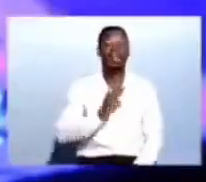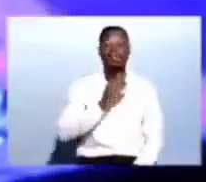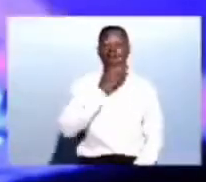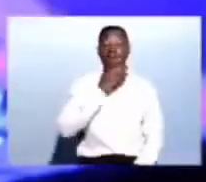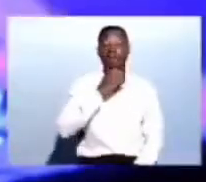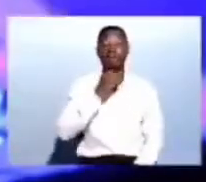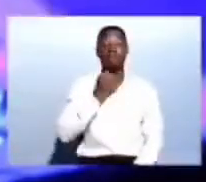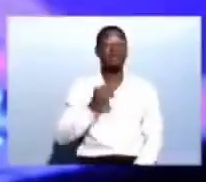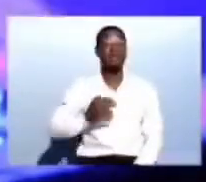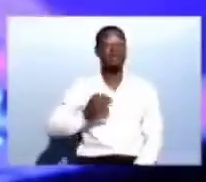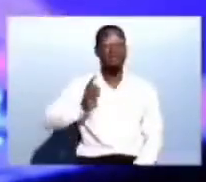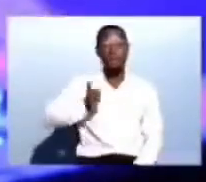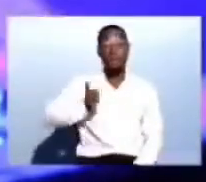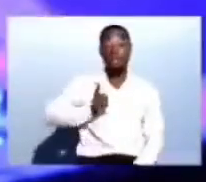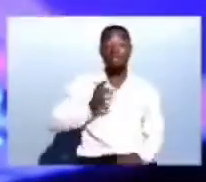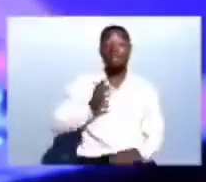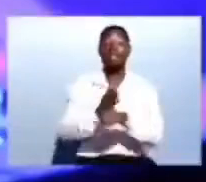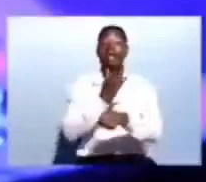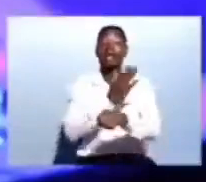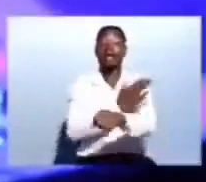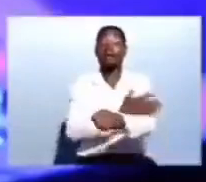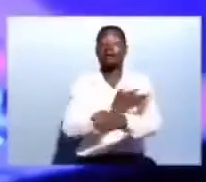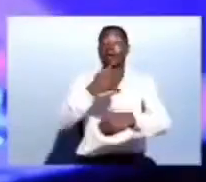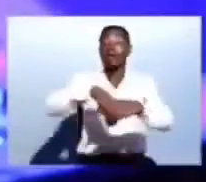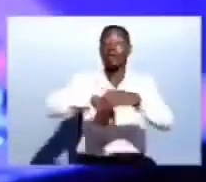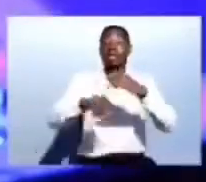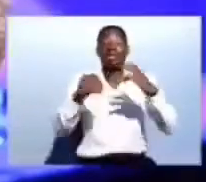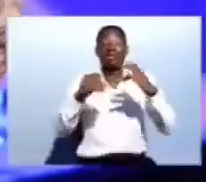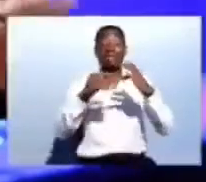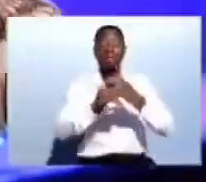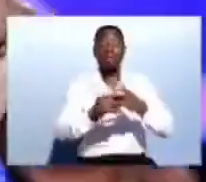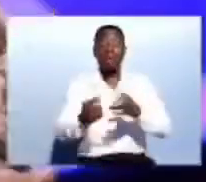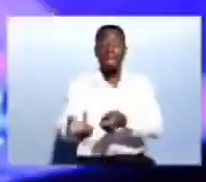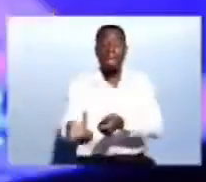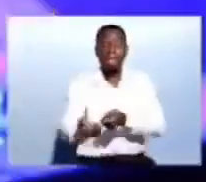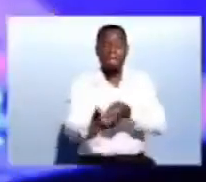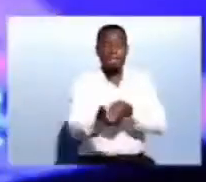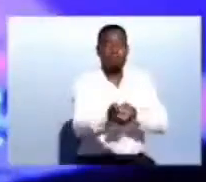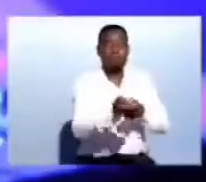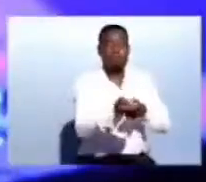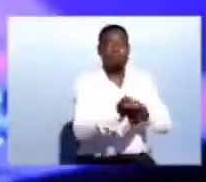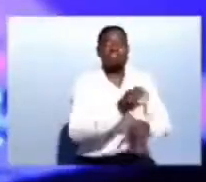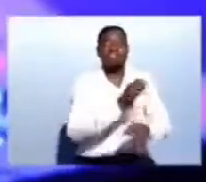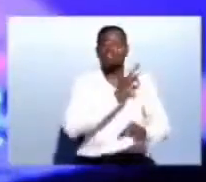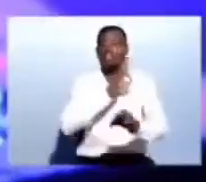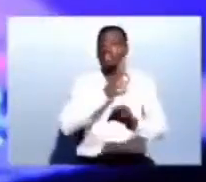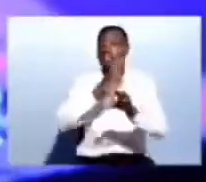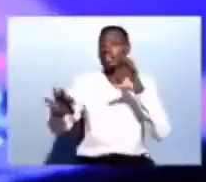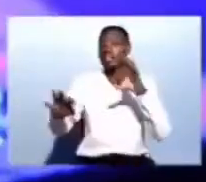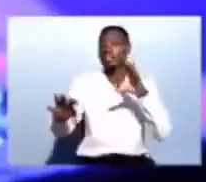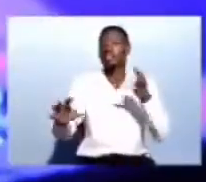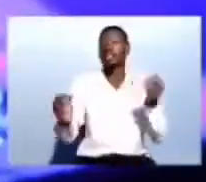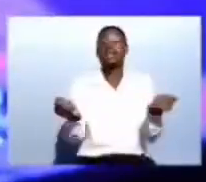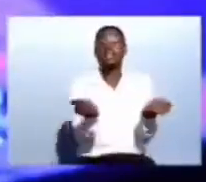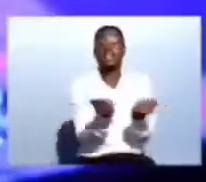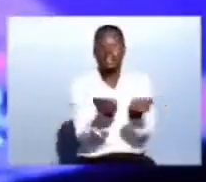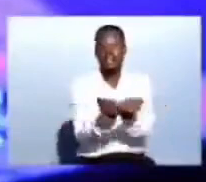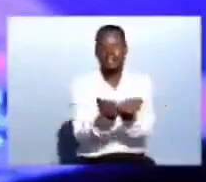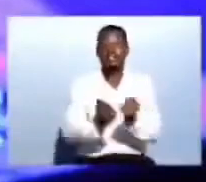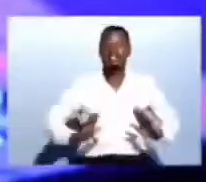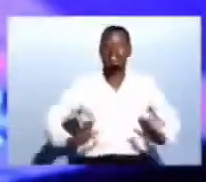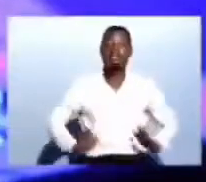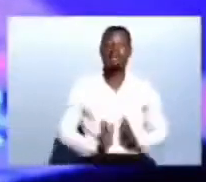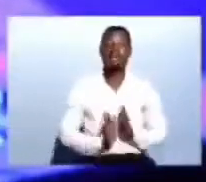wa kike, kabla haujaingia kwenye ndoa, hebu ng'oeni kila mapando yasiyostahili. Tengenezeni maisha